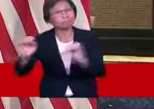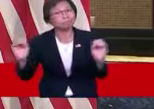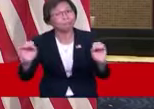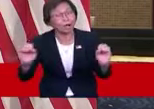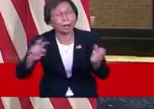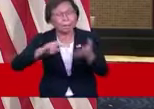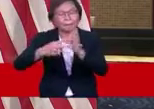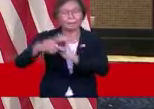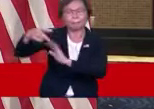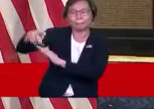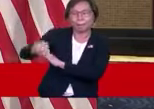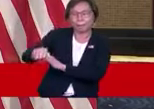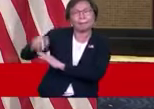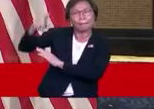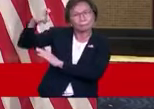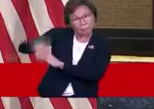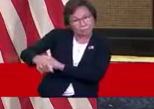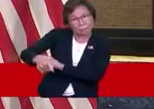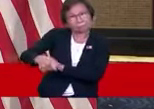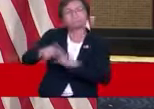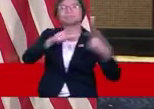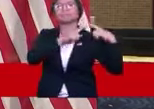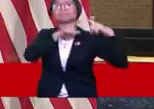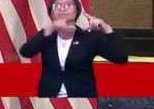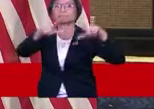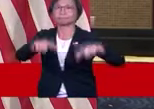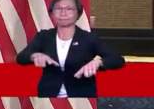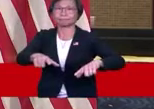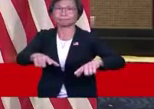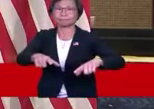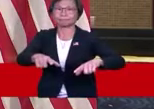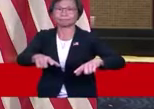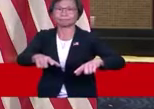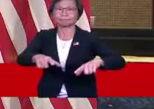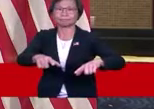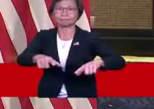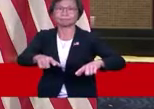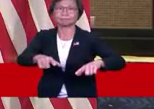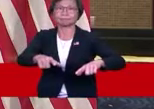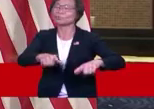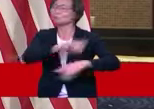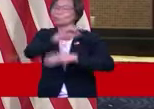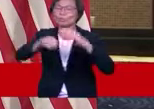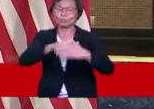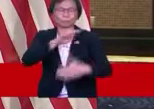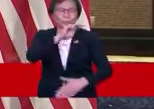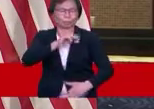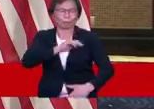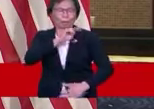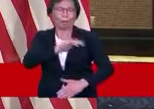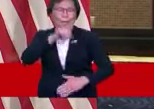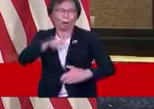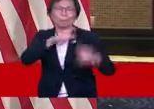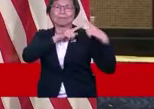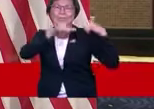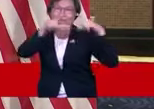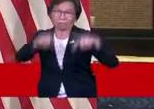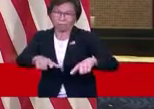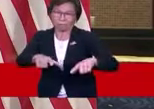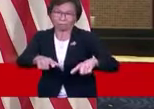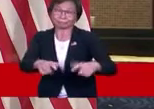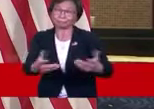Perdana Menteri hendaklah meletakkan jawatan jemaah menteri ini kendaraan